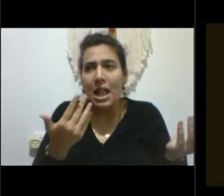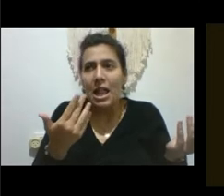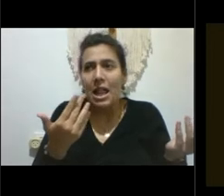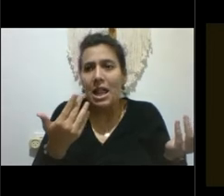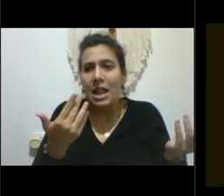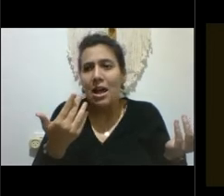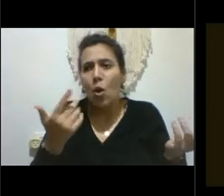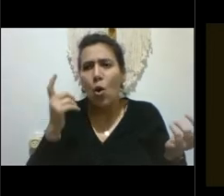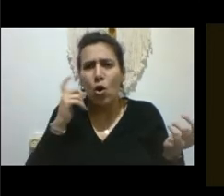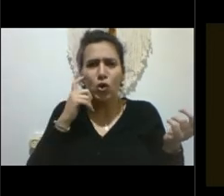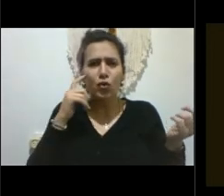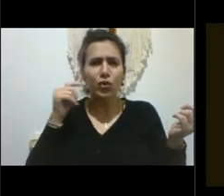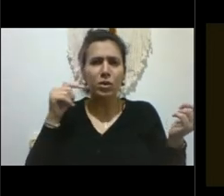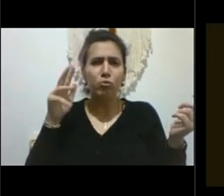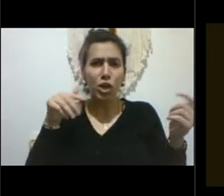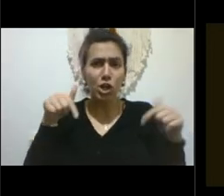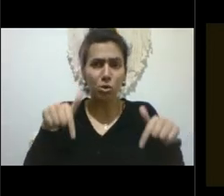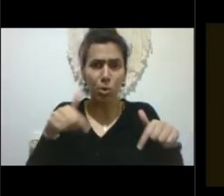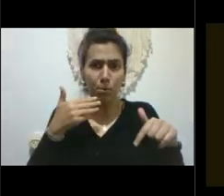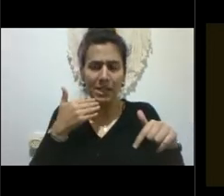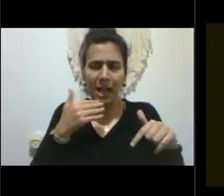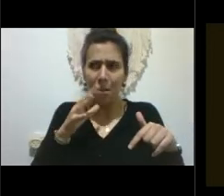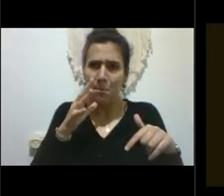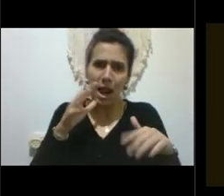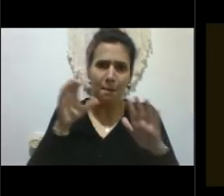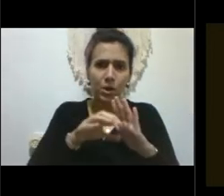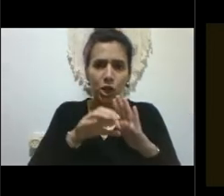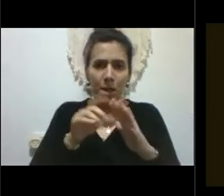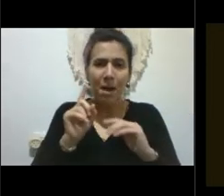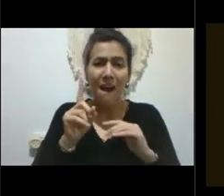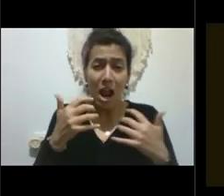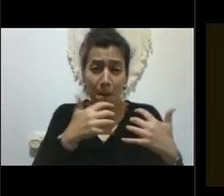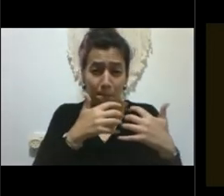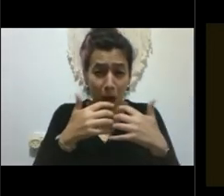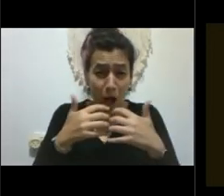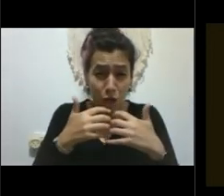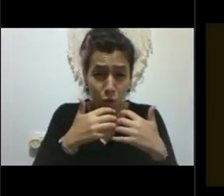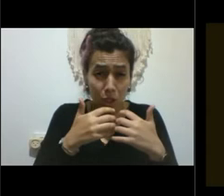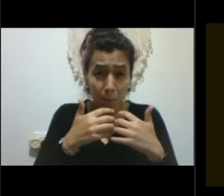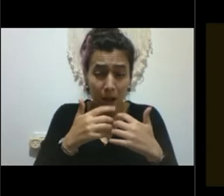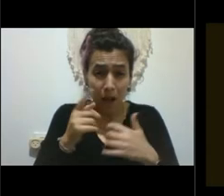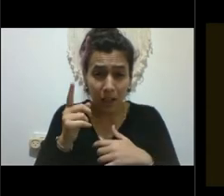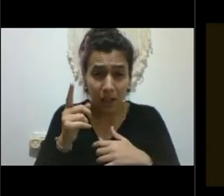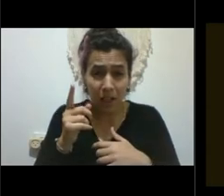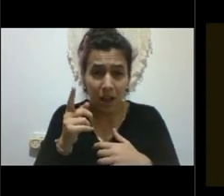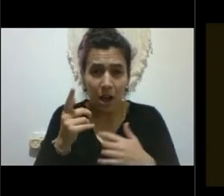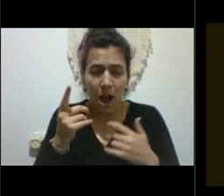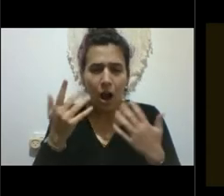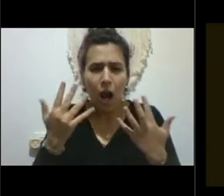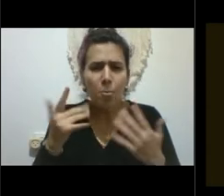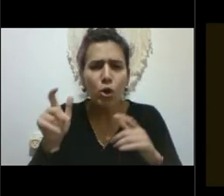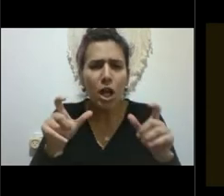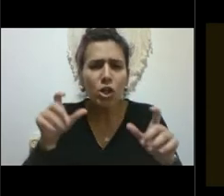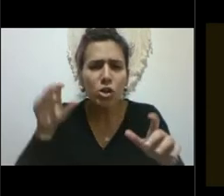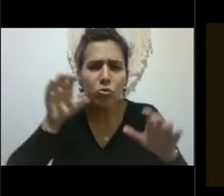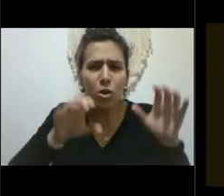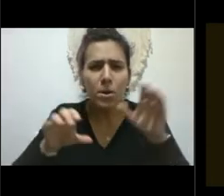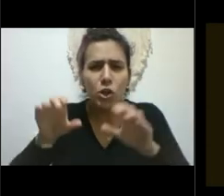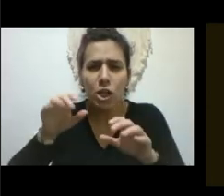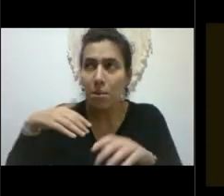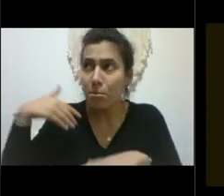אבל בארצות הברית, כמות המשקיעים החיצוניים שיש, כאילו מסין או מאירופה, היא